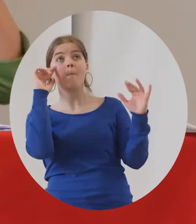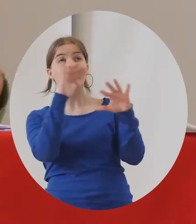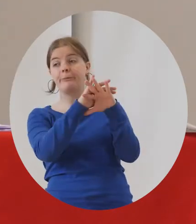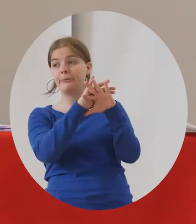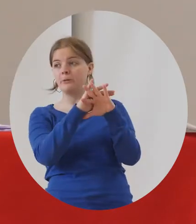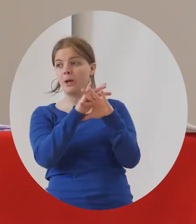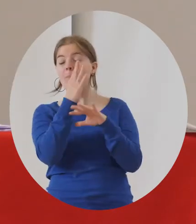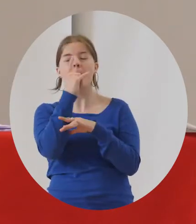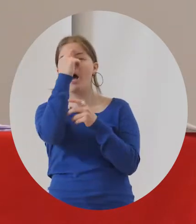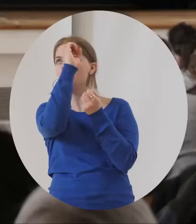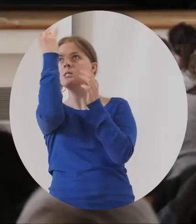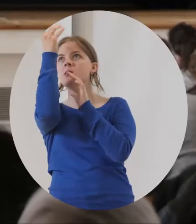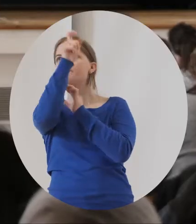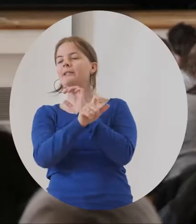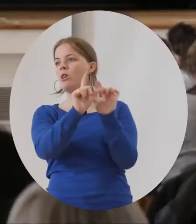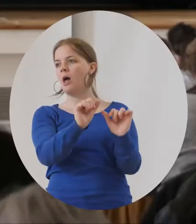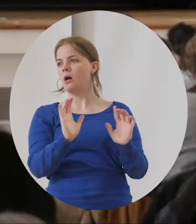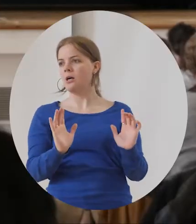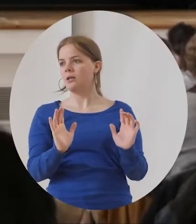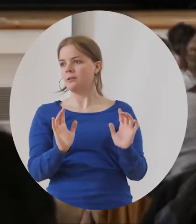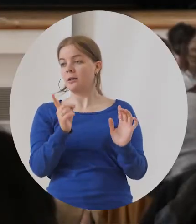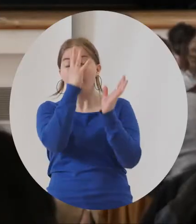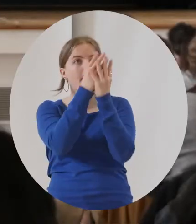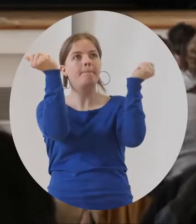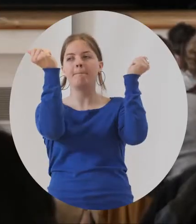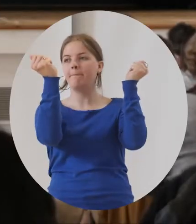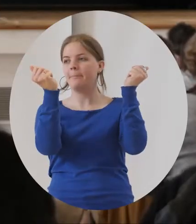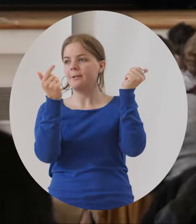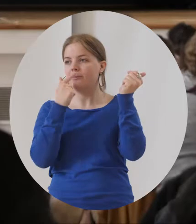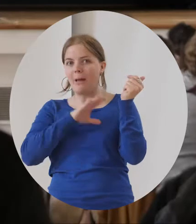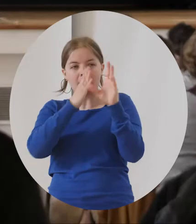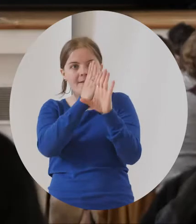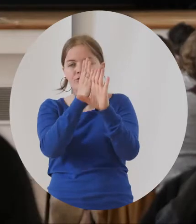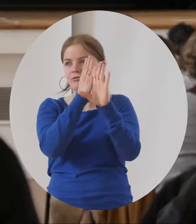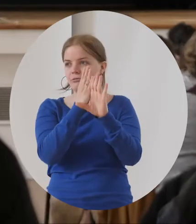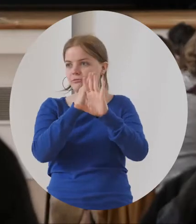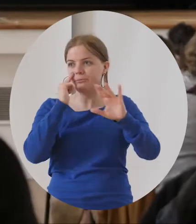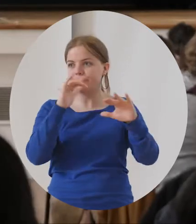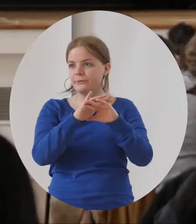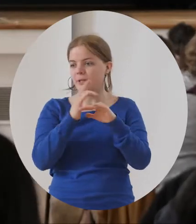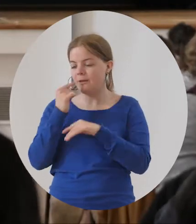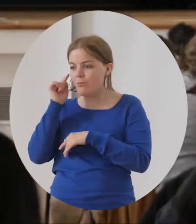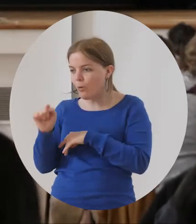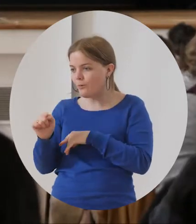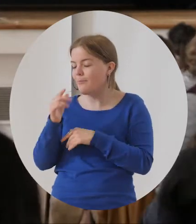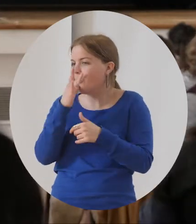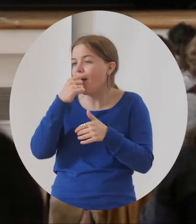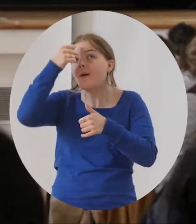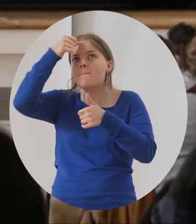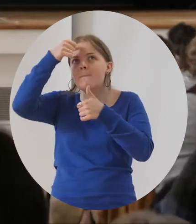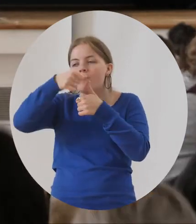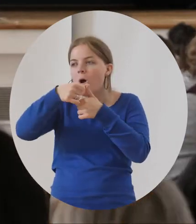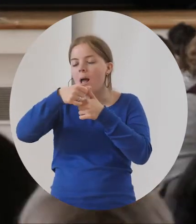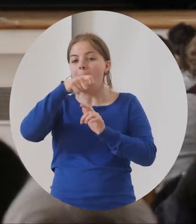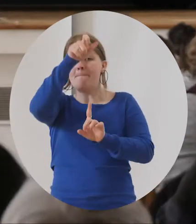pas le mentaliser. Vous voyez, c'est l'histoire du Forda, de la bobine, etc. C'est vraiment l'impossibilité de